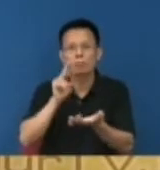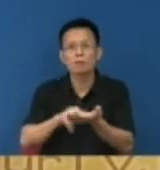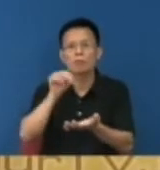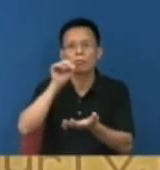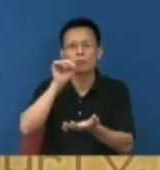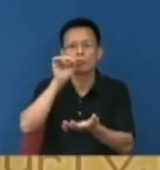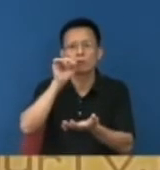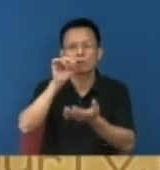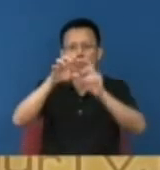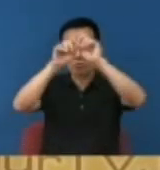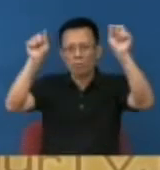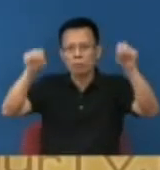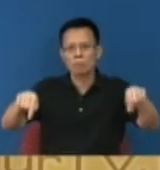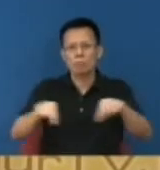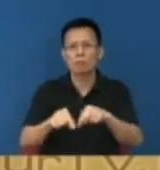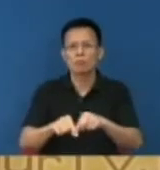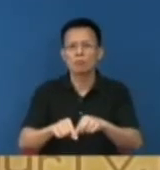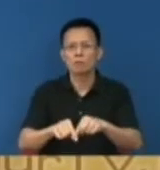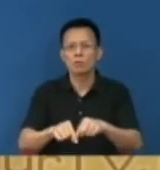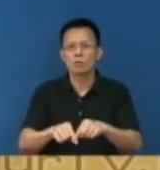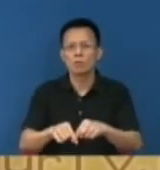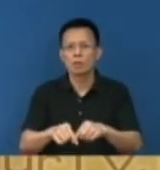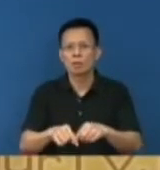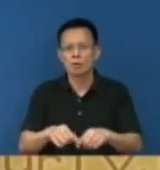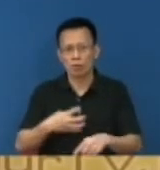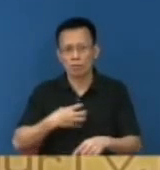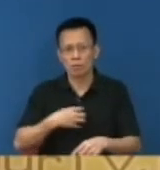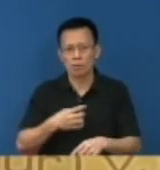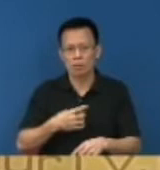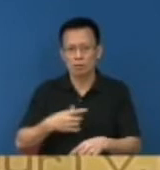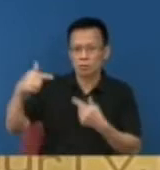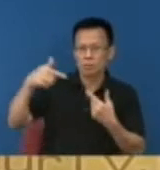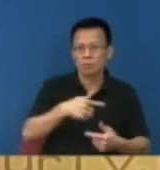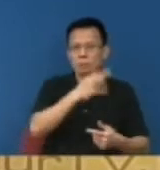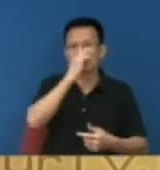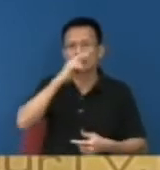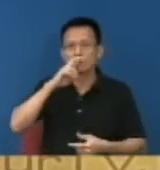他覺得如果他繼續沉默的話，